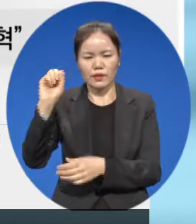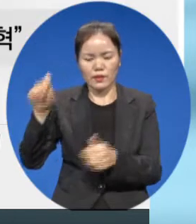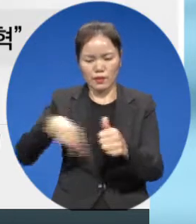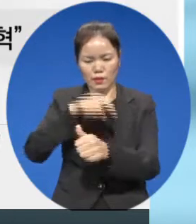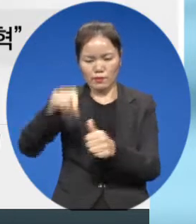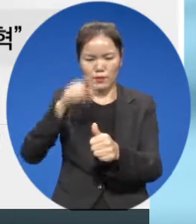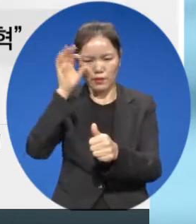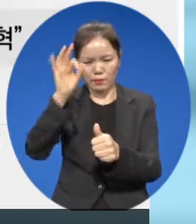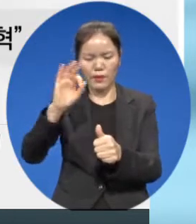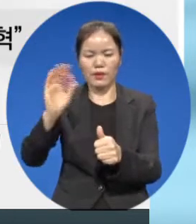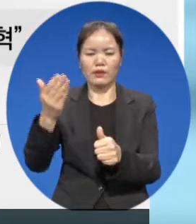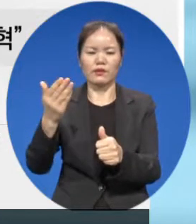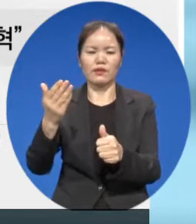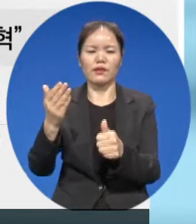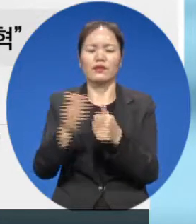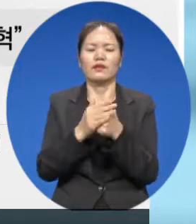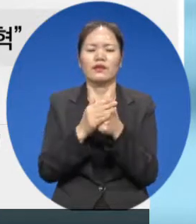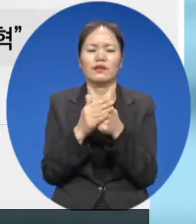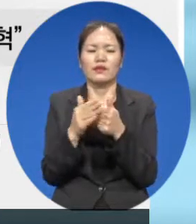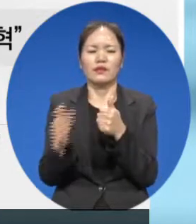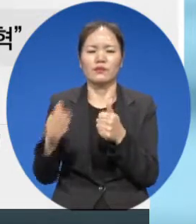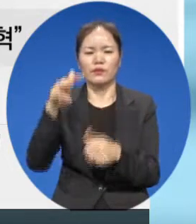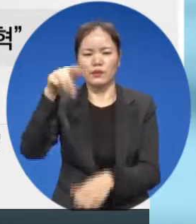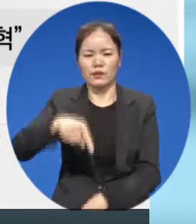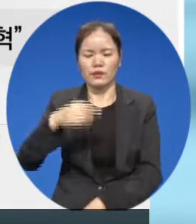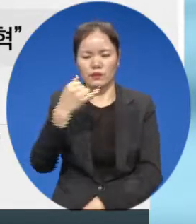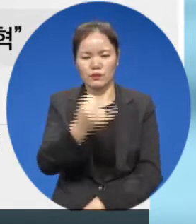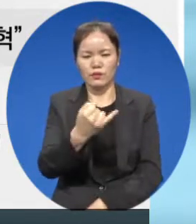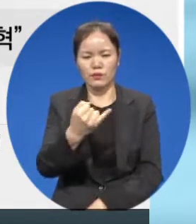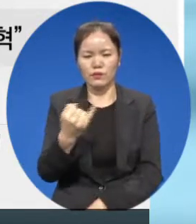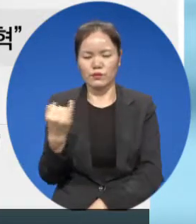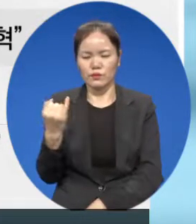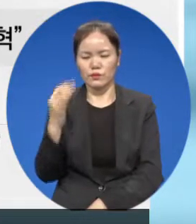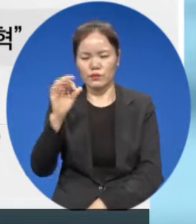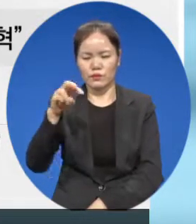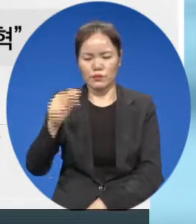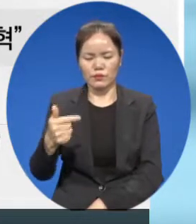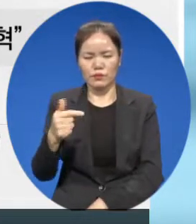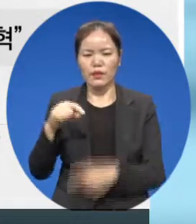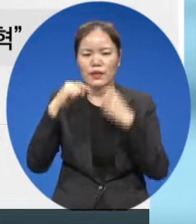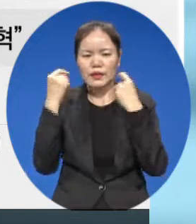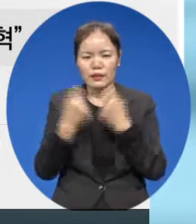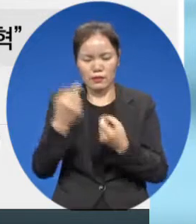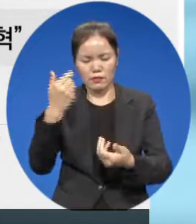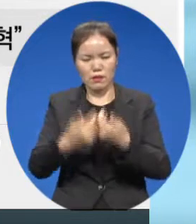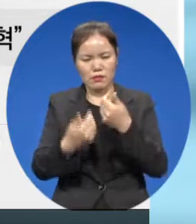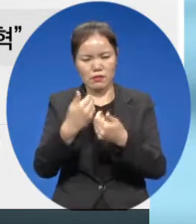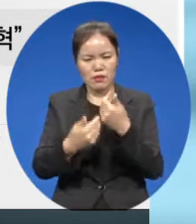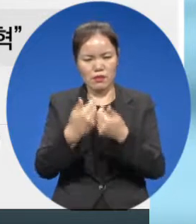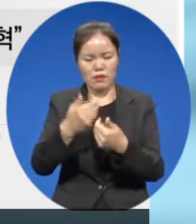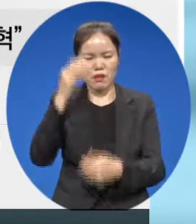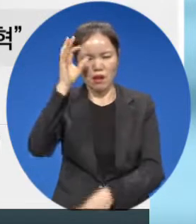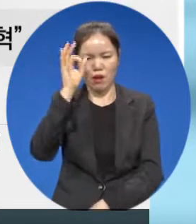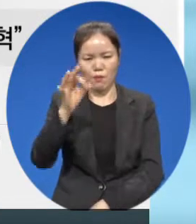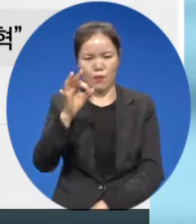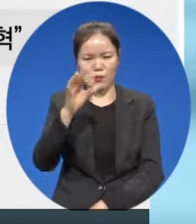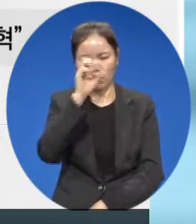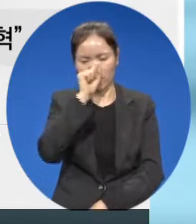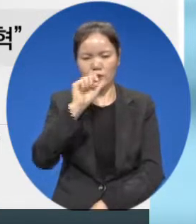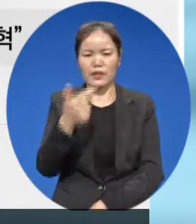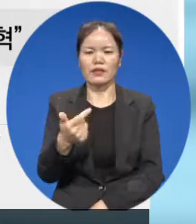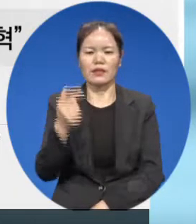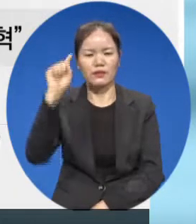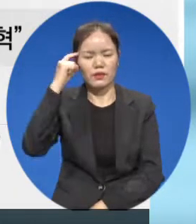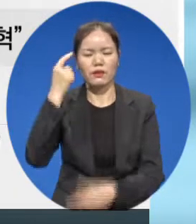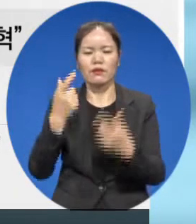아니겠습니까 그런 상황에서 이게 마치 춤의 장관과 인성 될 검찰총장과 의 개인적인 어떤 대결 이런 쪽으로 가는 건 유리하다고 보지 않은 것